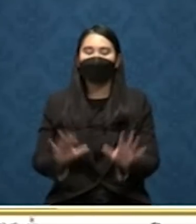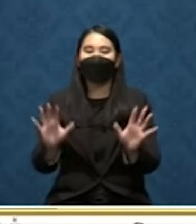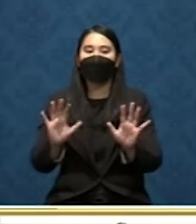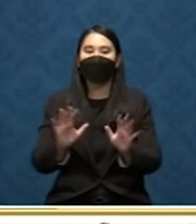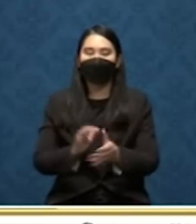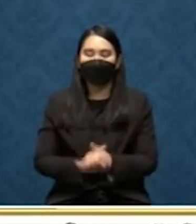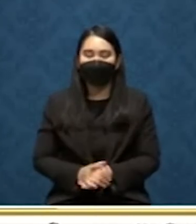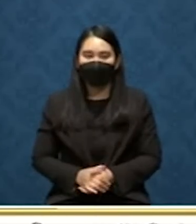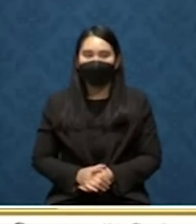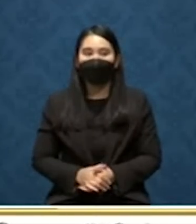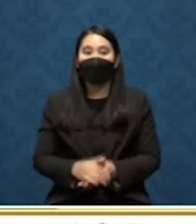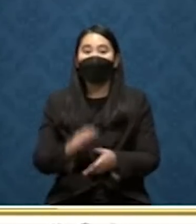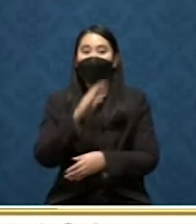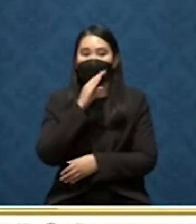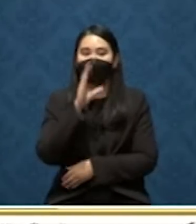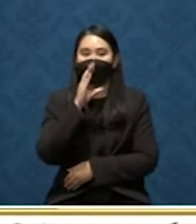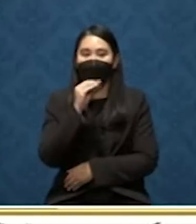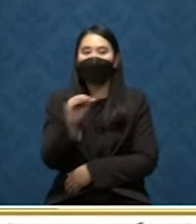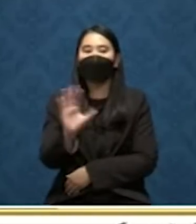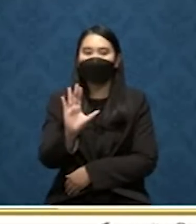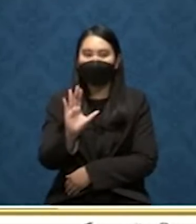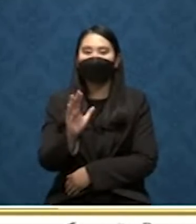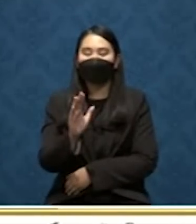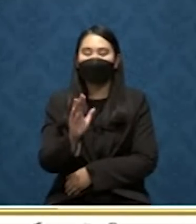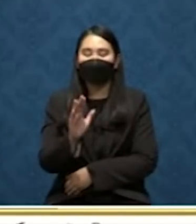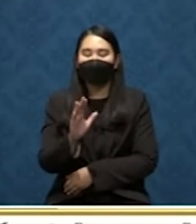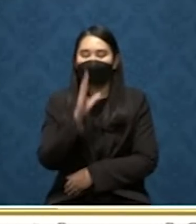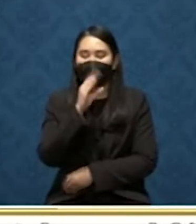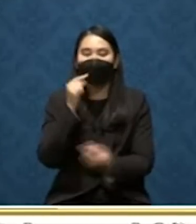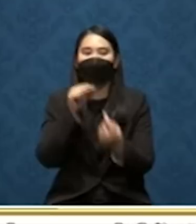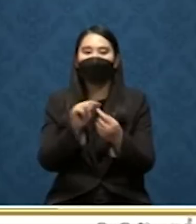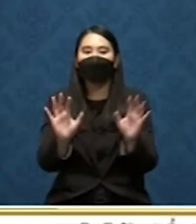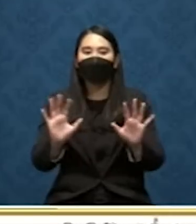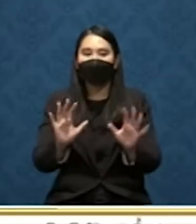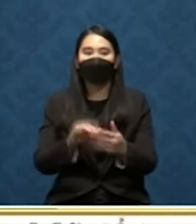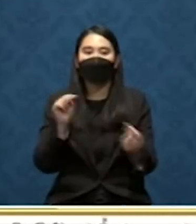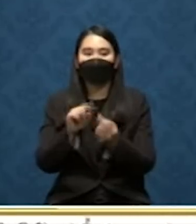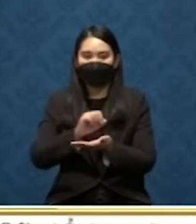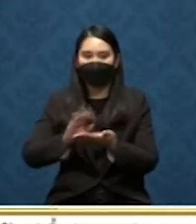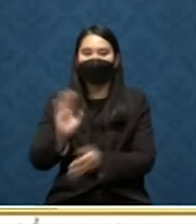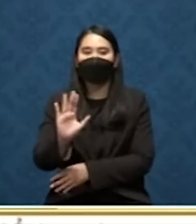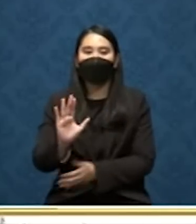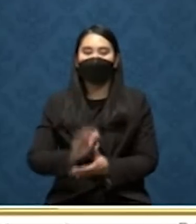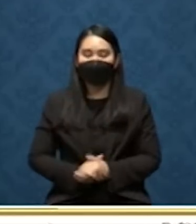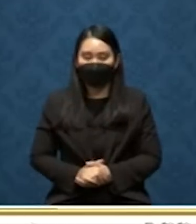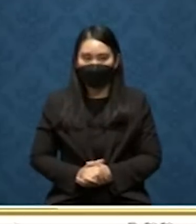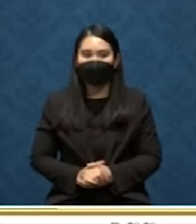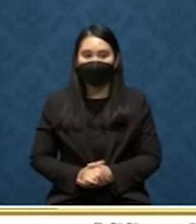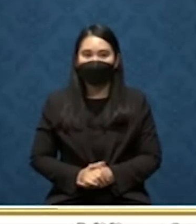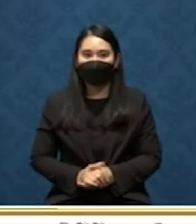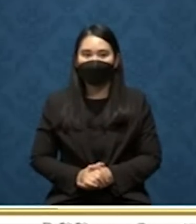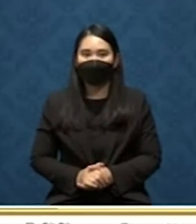นะครับฉะนั้นท่านอีกเลี้ยงได้ก็อย่าได้มัไมจำเปนก็จะไปพูดถึงสับบเลยครับ Hoffman Ex